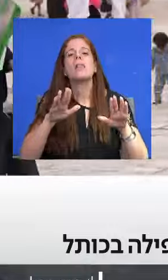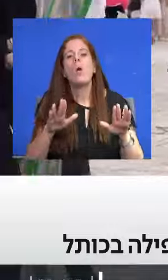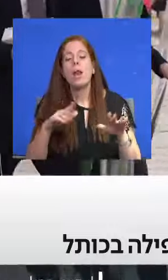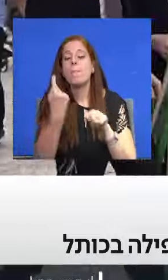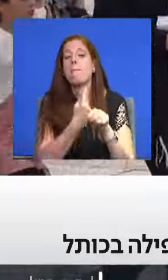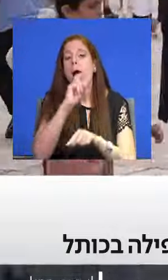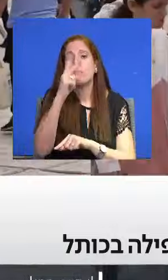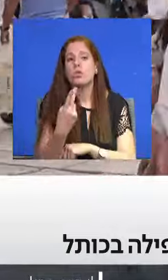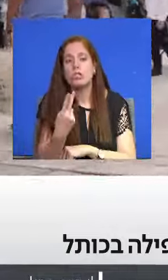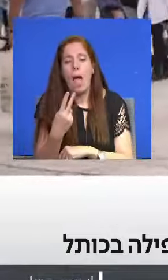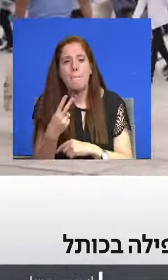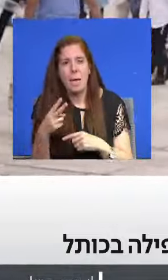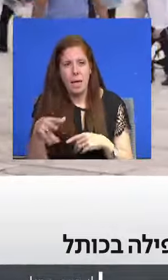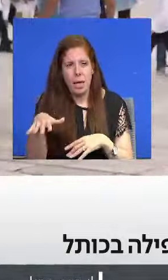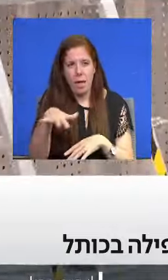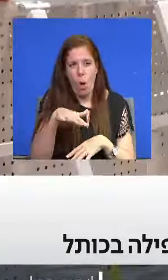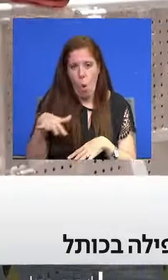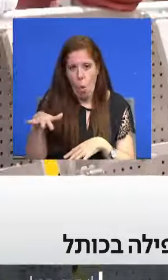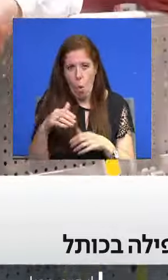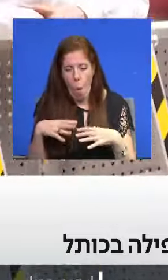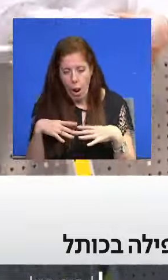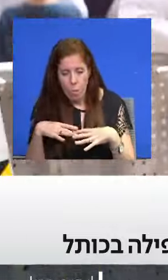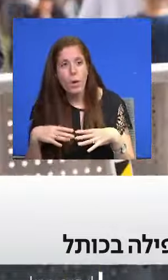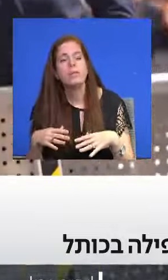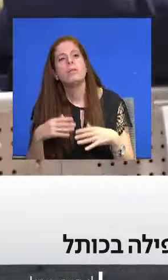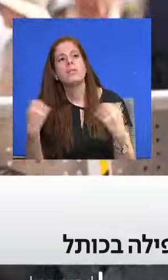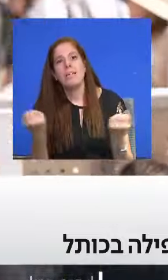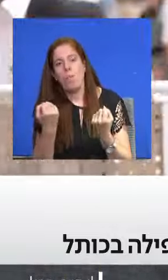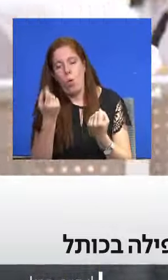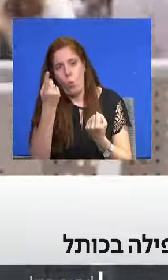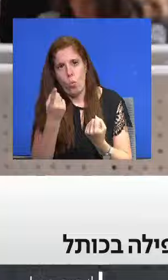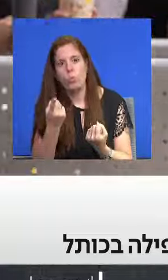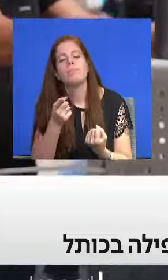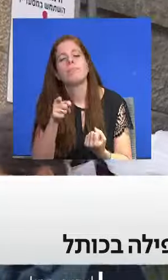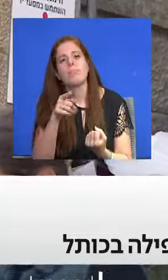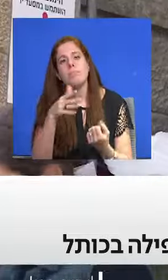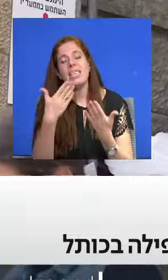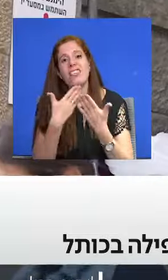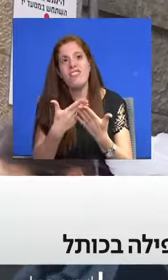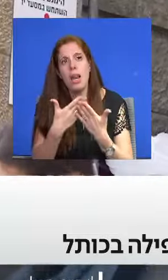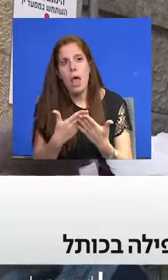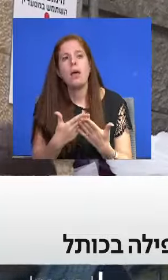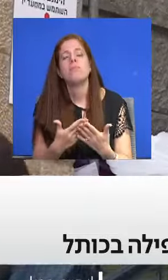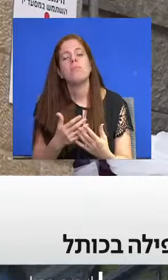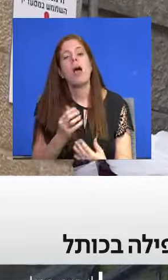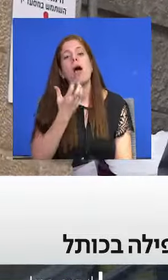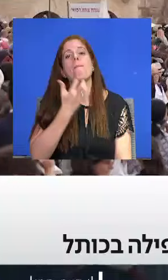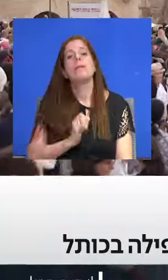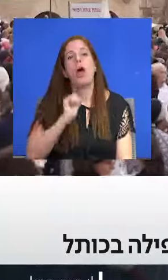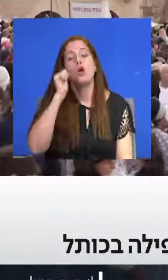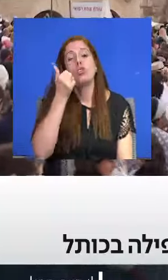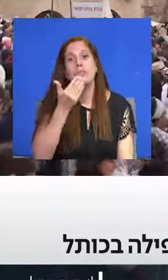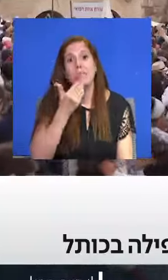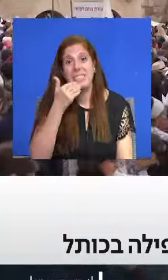המשטרה הבטחה בכוחות מתוגברים את התפילה הזאת שנערכה בכותל המערבי במעמד הרבנים הראשיים לישראל וראש